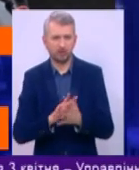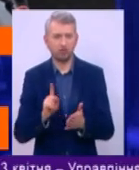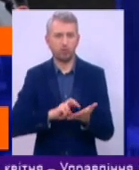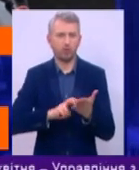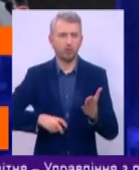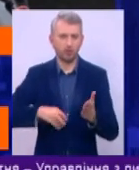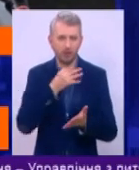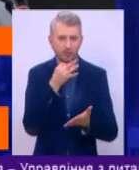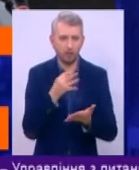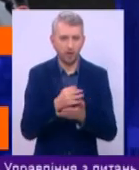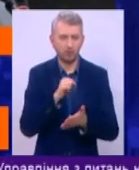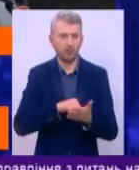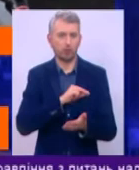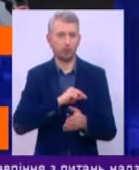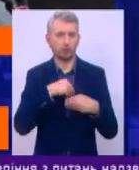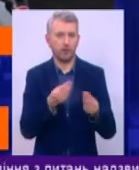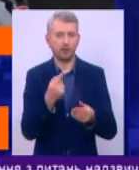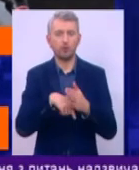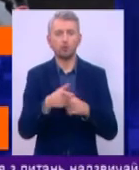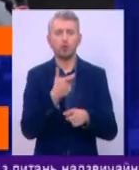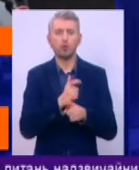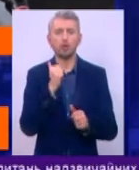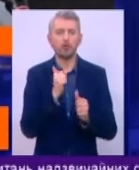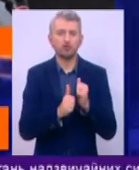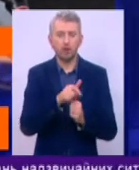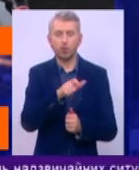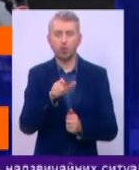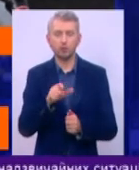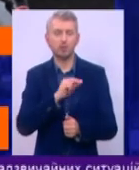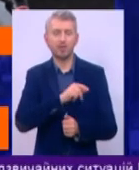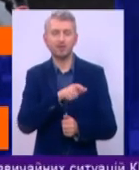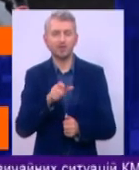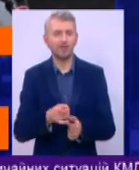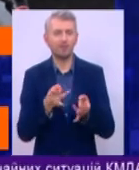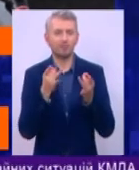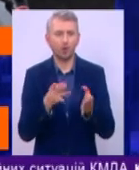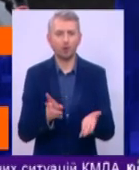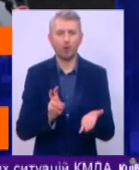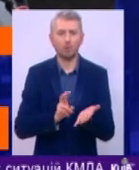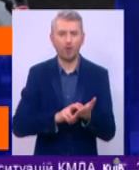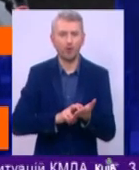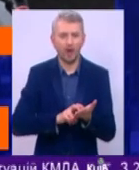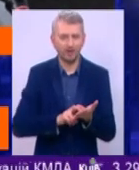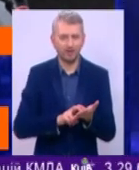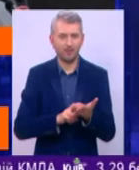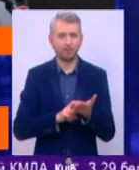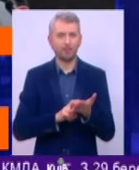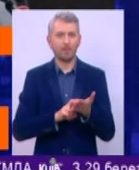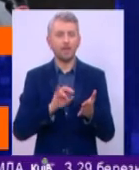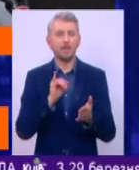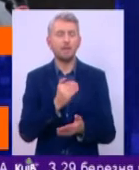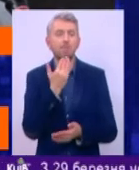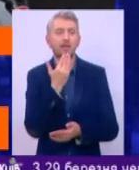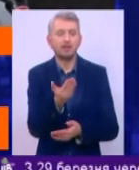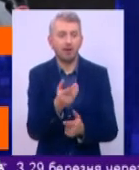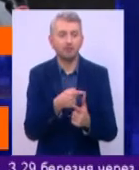уникнути відповідальності від роботодавця, тому що дуже часто люди, працівники просто бояться і питати,